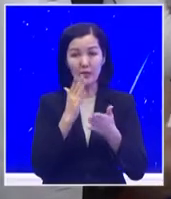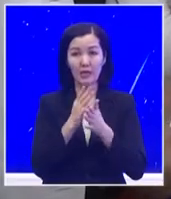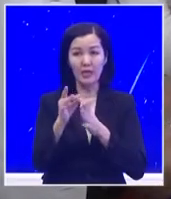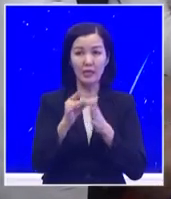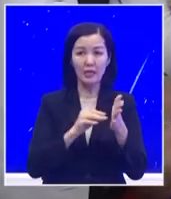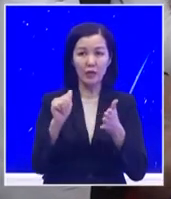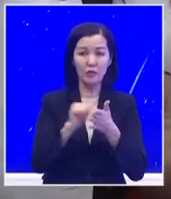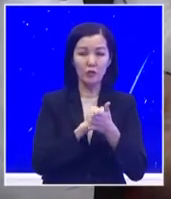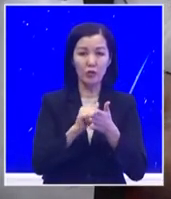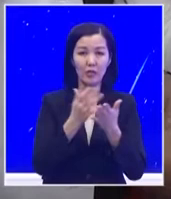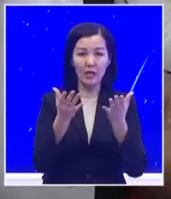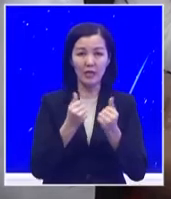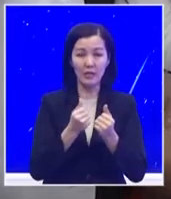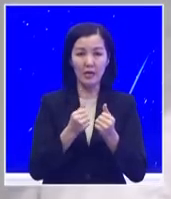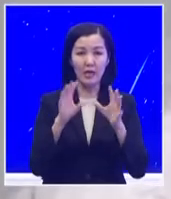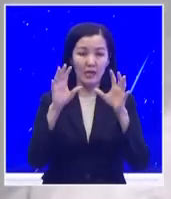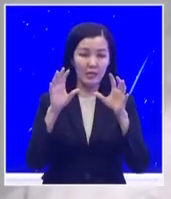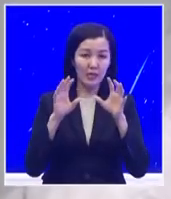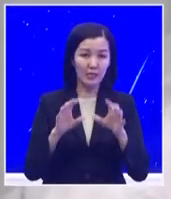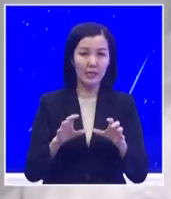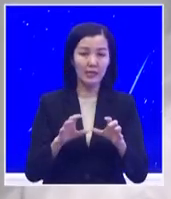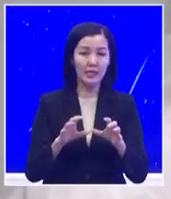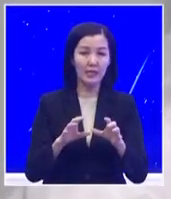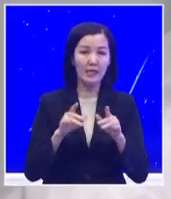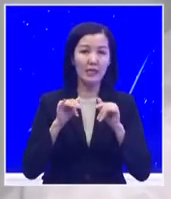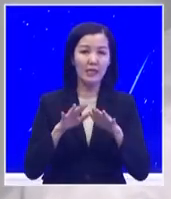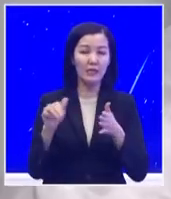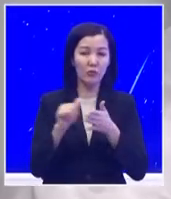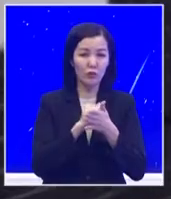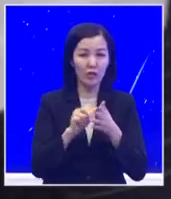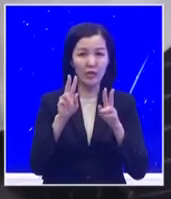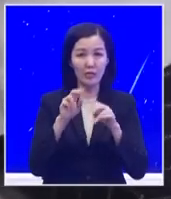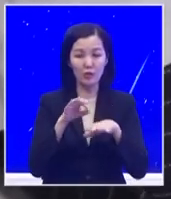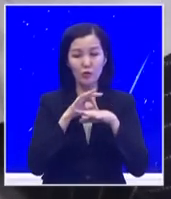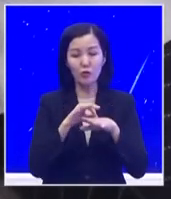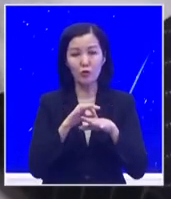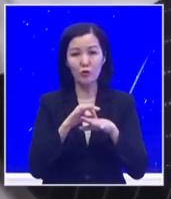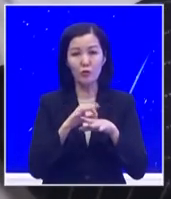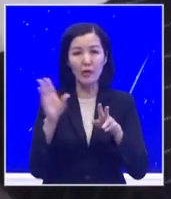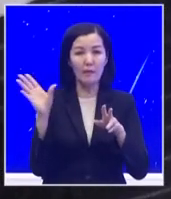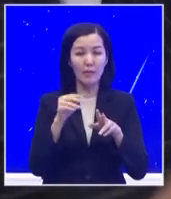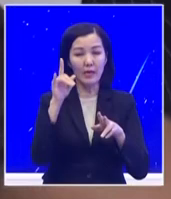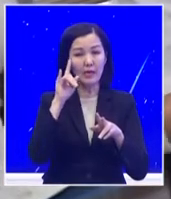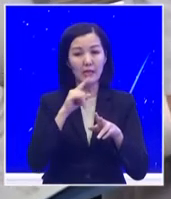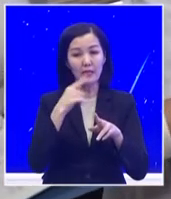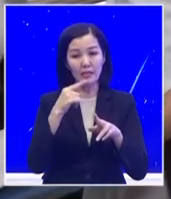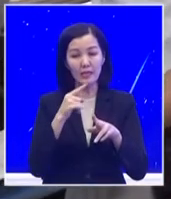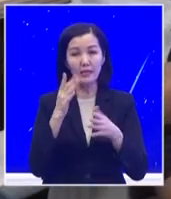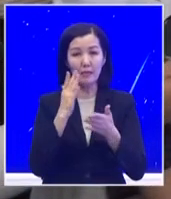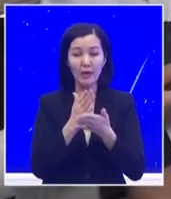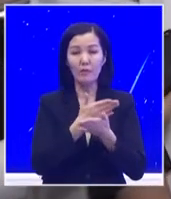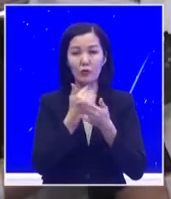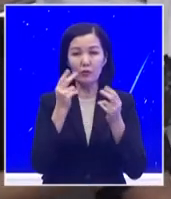құжаттарды алдырды. Тілдік заңдылықтардың сақталуын, іс-қағаздардың жүргізілуін, әдістемелік жағын қарап шықты. 20